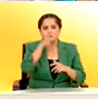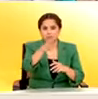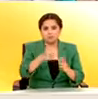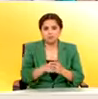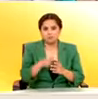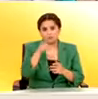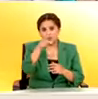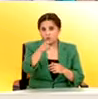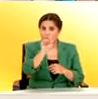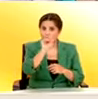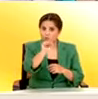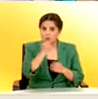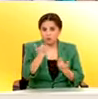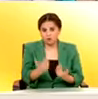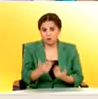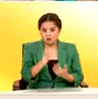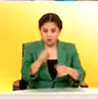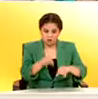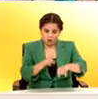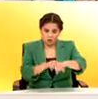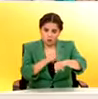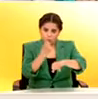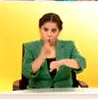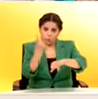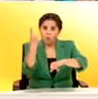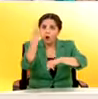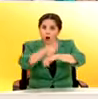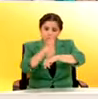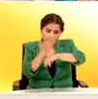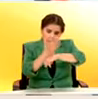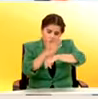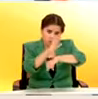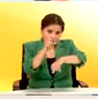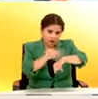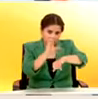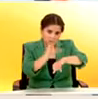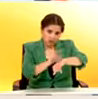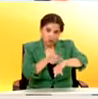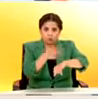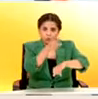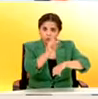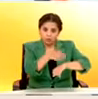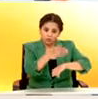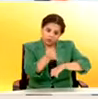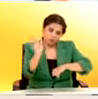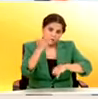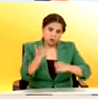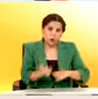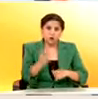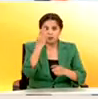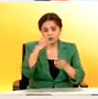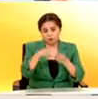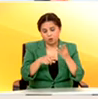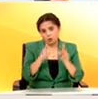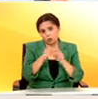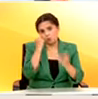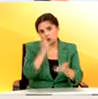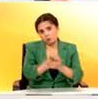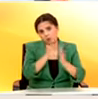कि आपके पास एक दिन से भी कम समय है और आपको ये 3 काम करने